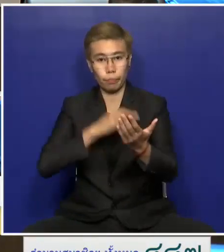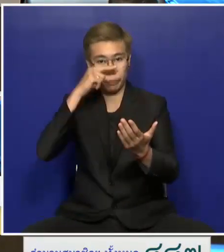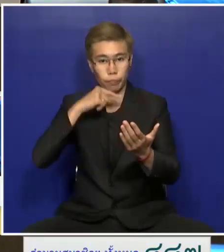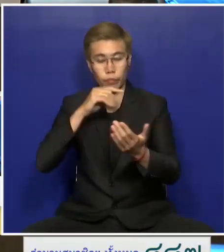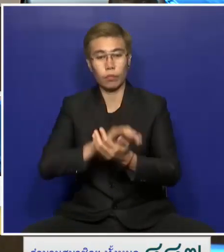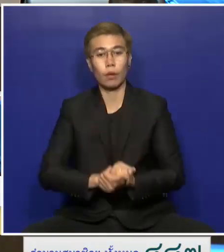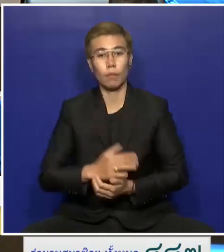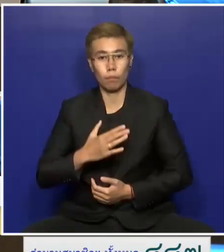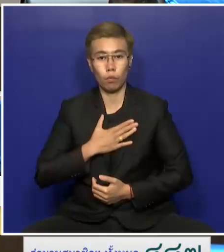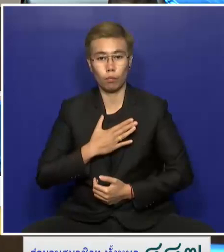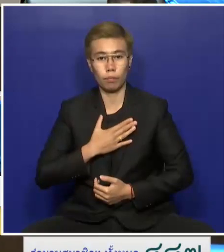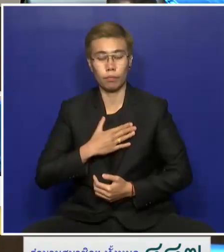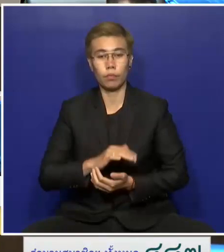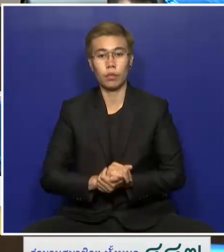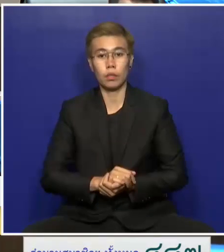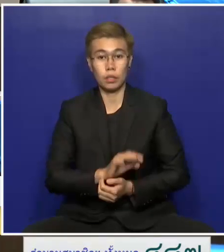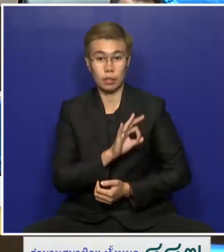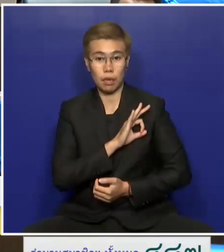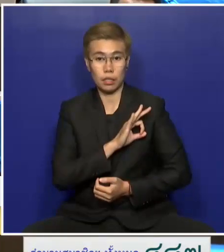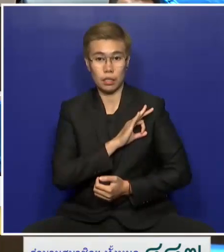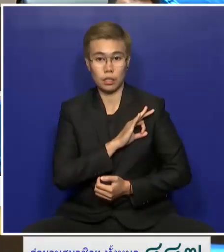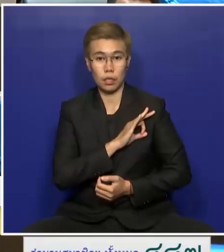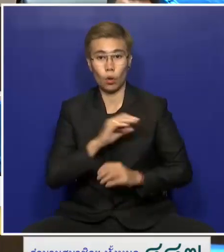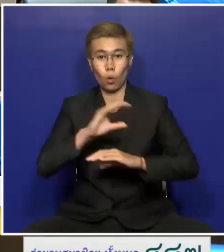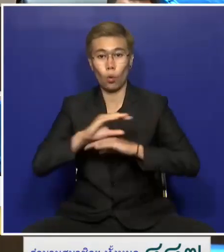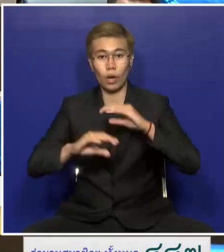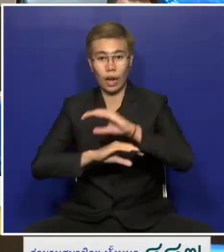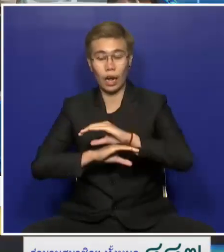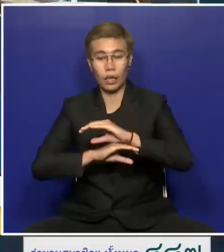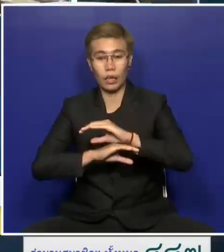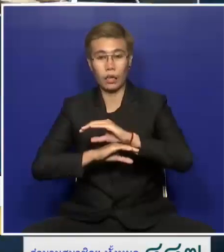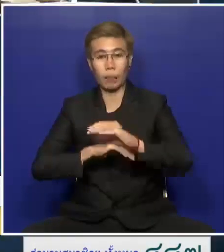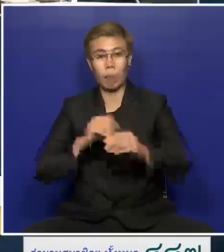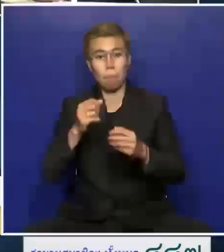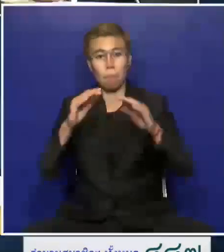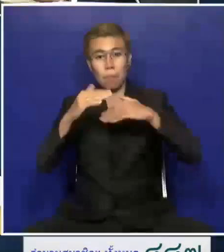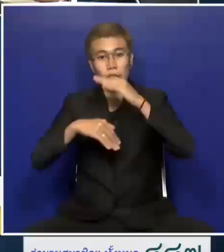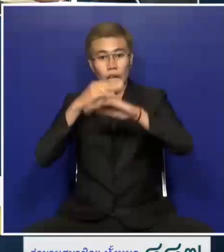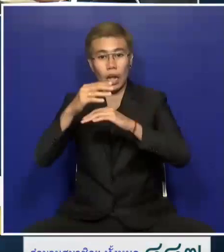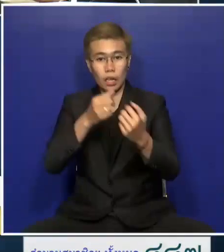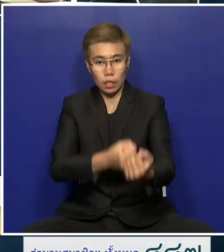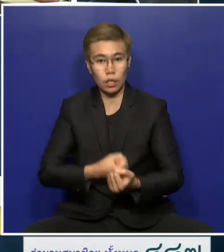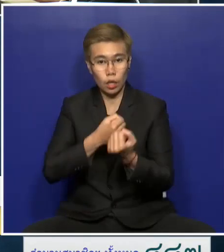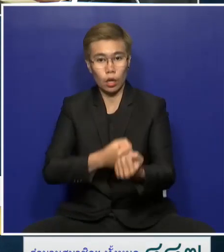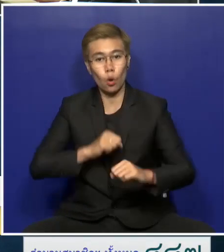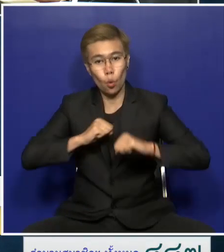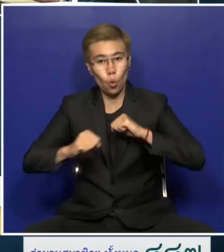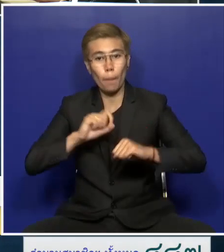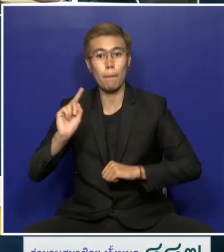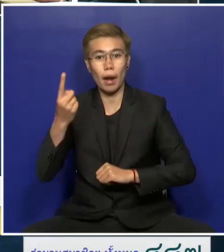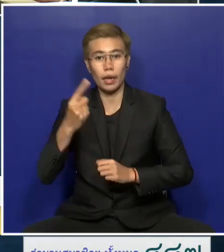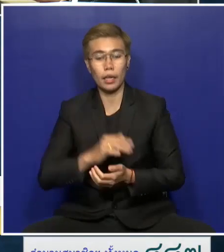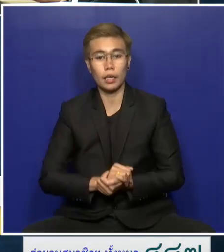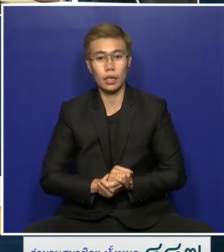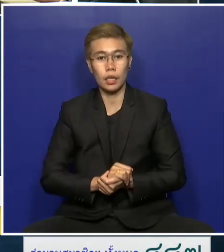รียนจากสมาชิกของโครงการสร้างและพัฒนาเกษตรกรรุ่นใหม่ในพื้นที่รองรับเกษตรกรรุ่นใหม่ในเขตปฏิ